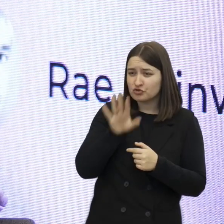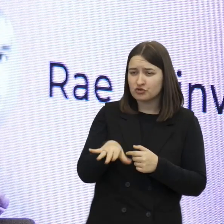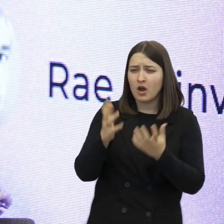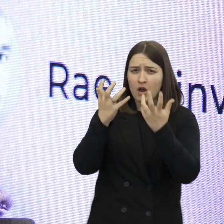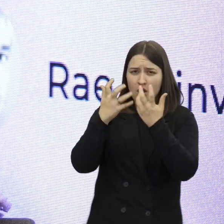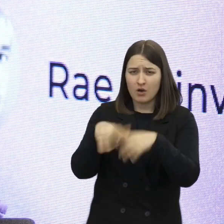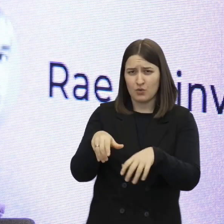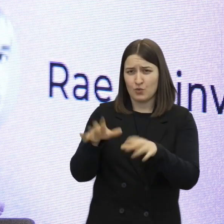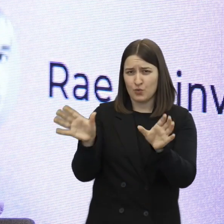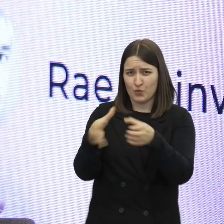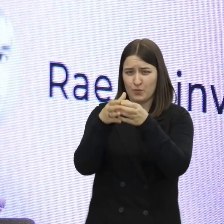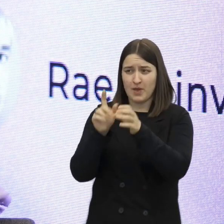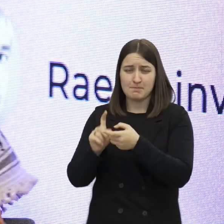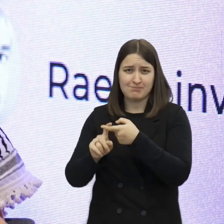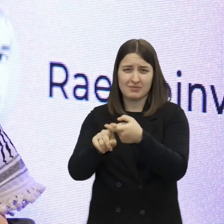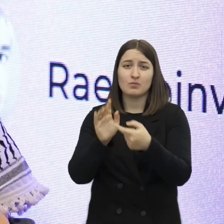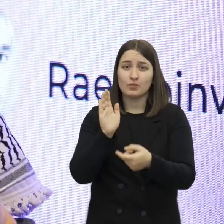genocidas kažkur vykdomas